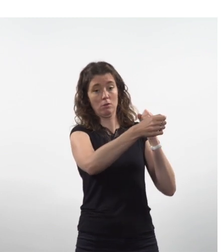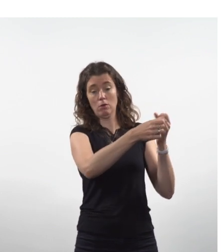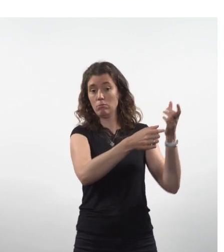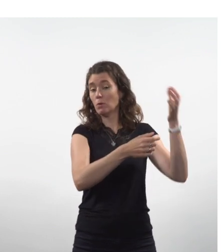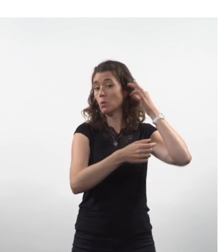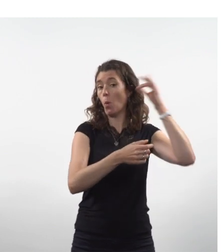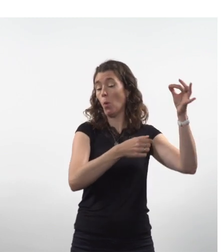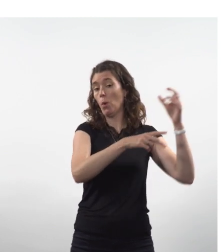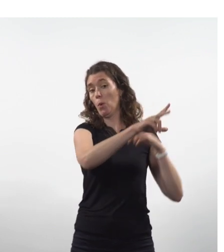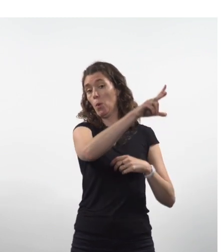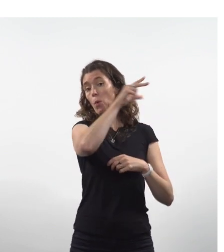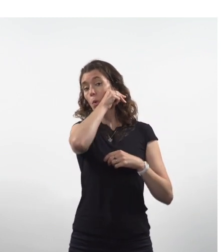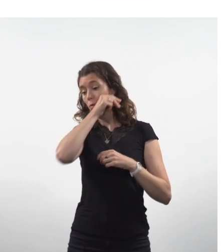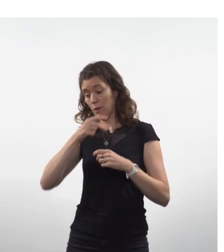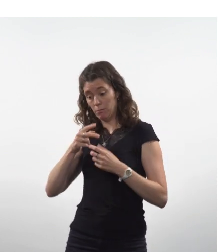qui est visuelle.